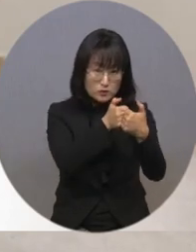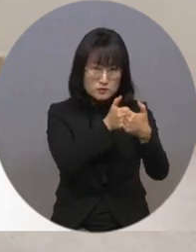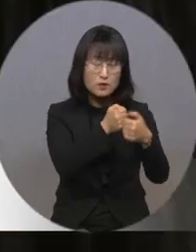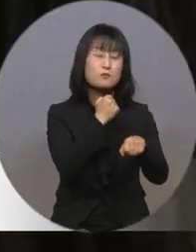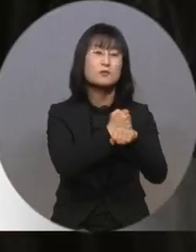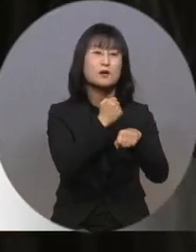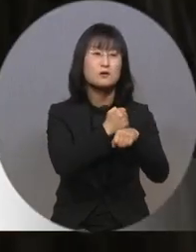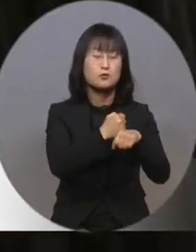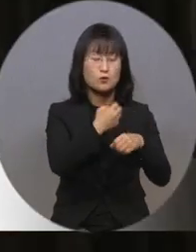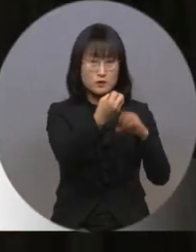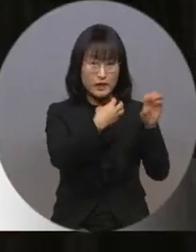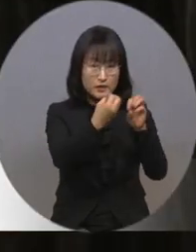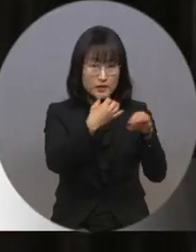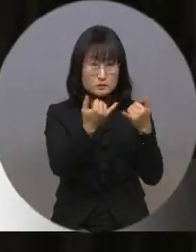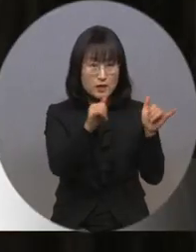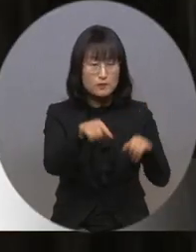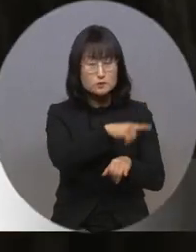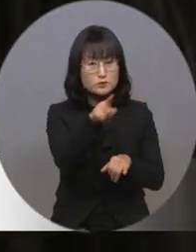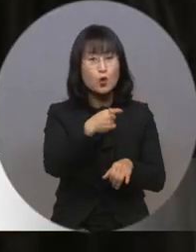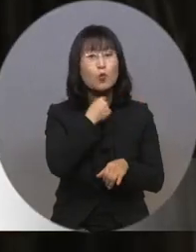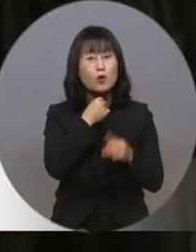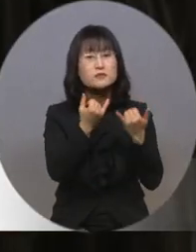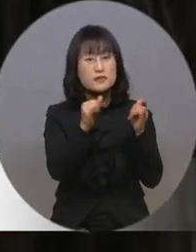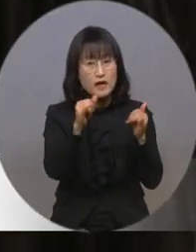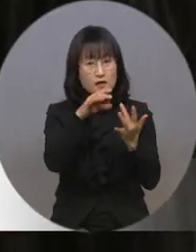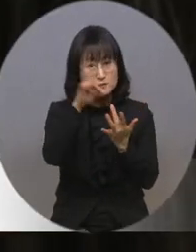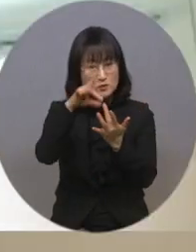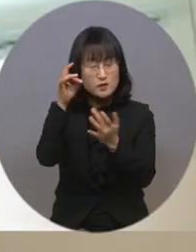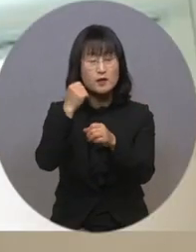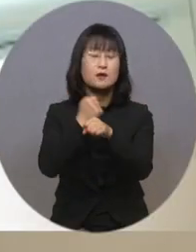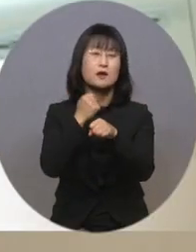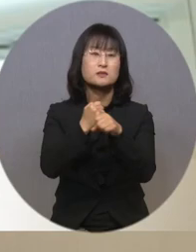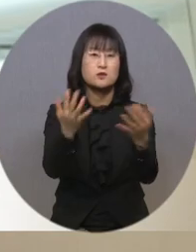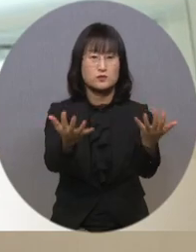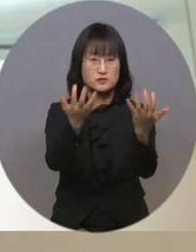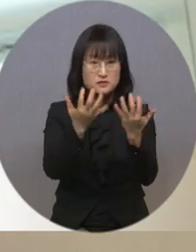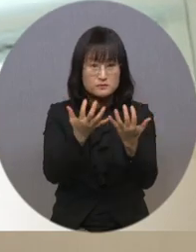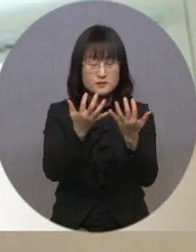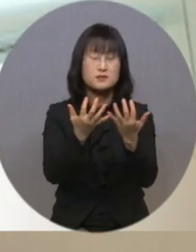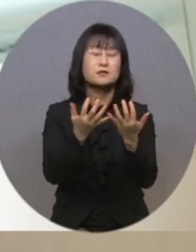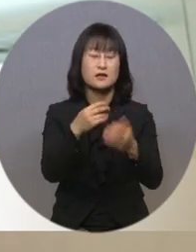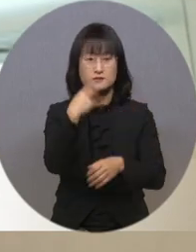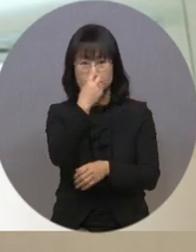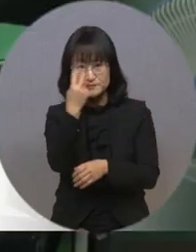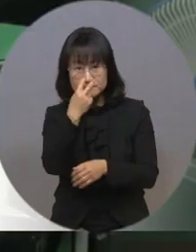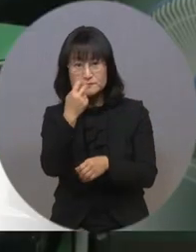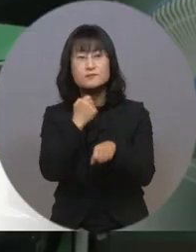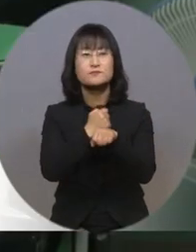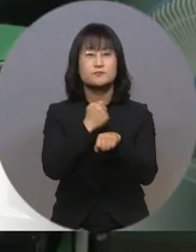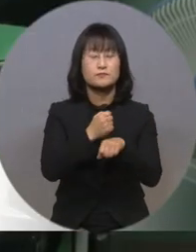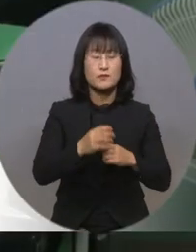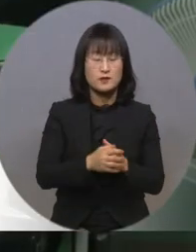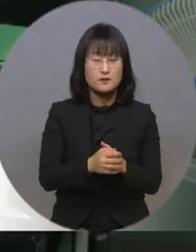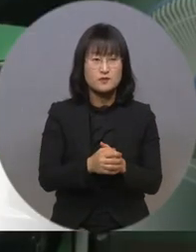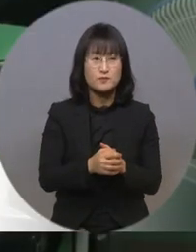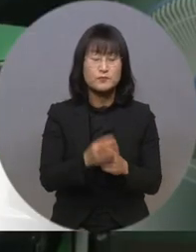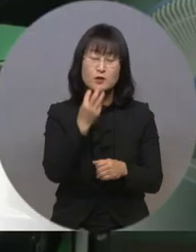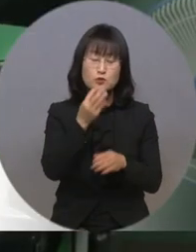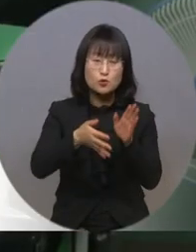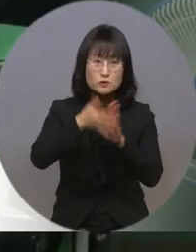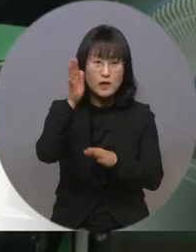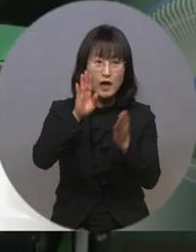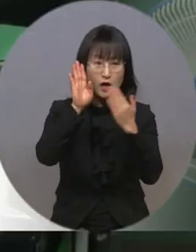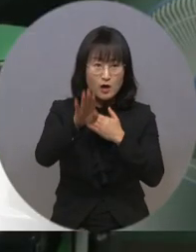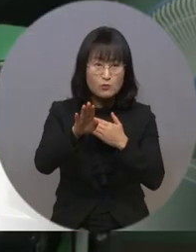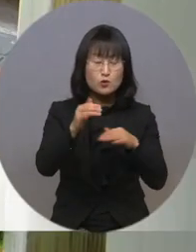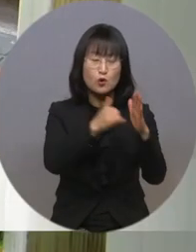설문 응답자 중 희망자를 선발해 집단 면접 방식으로 진행할 예정입니다. 서울시는 앞으로도 가족